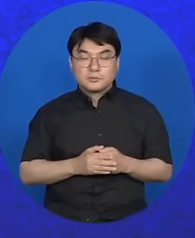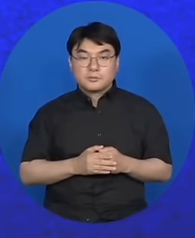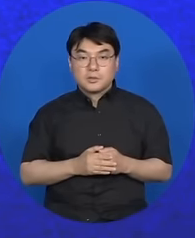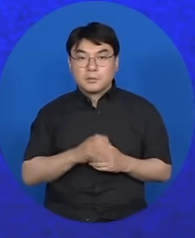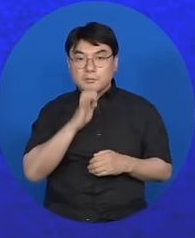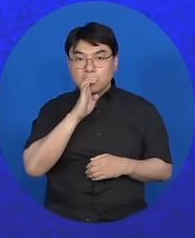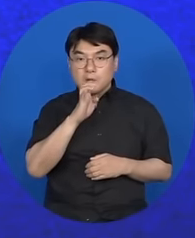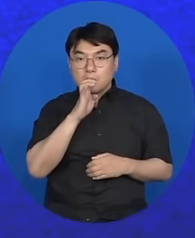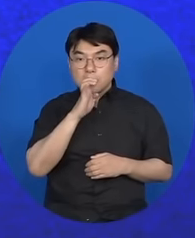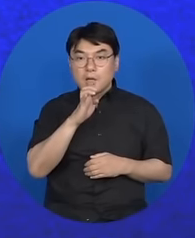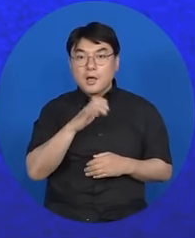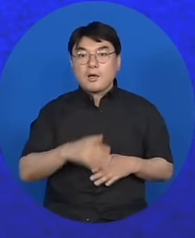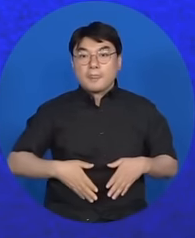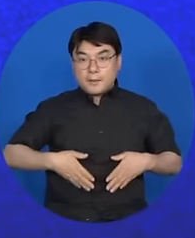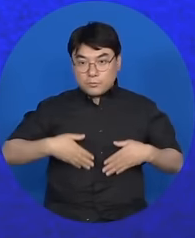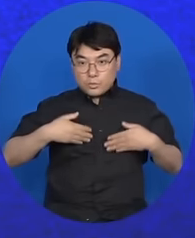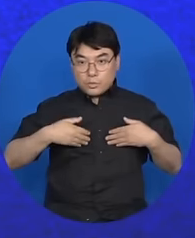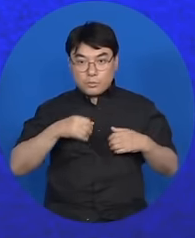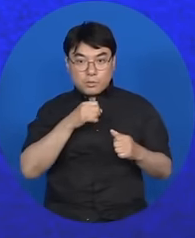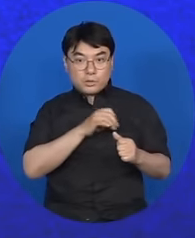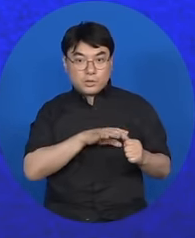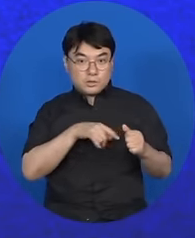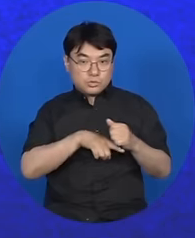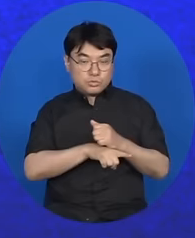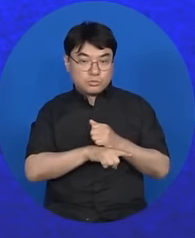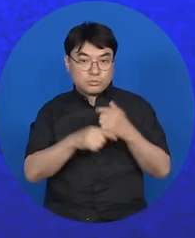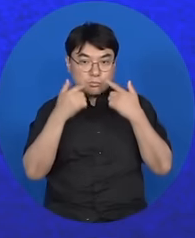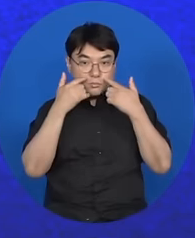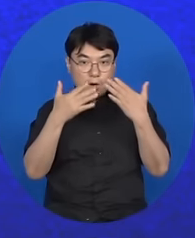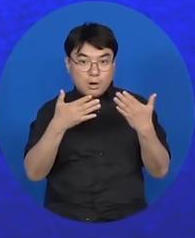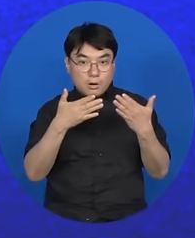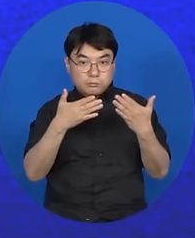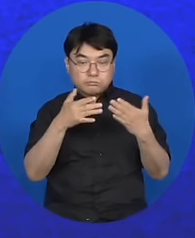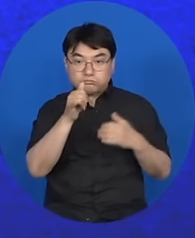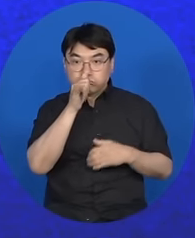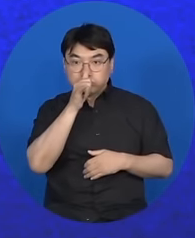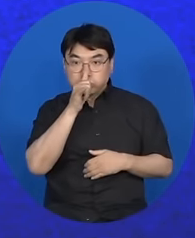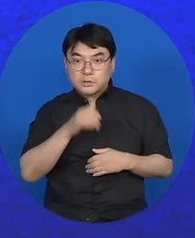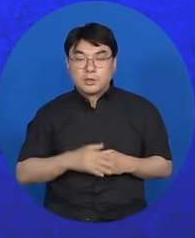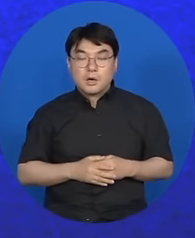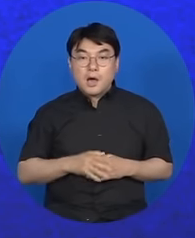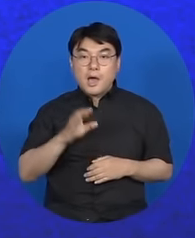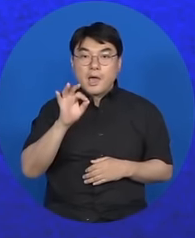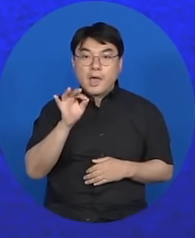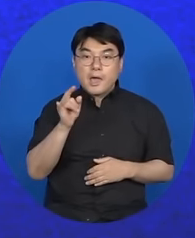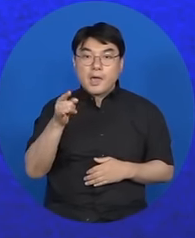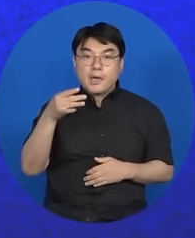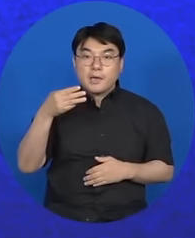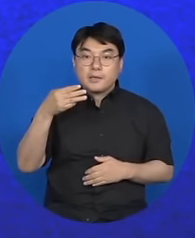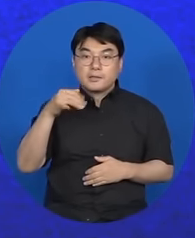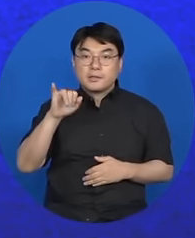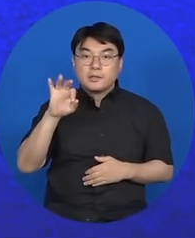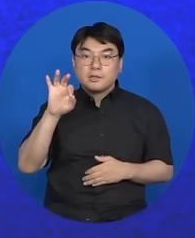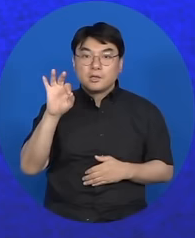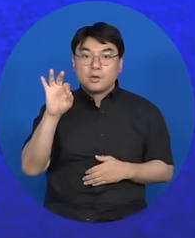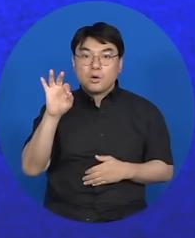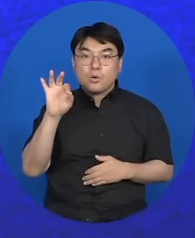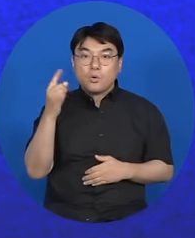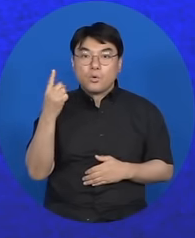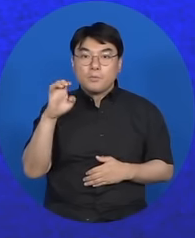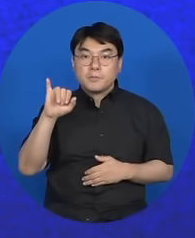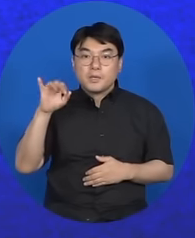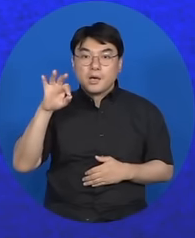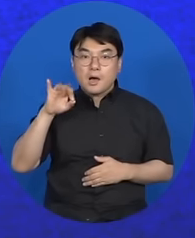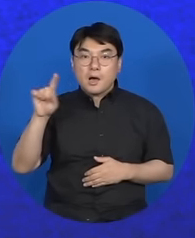보다 명백한 이유가 나옵니다. 그것은 바로 에티오피아 여왕 간데기의 모든 국고를